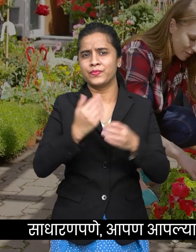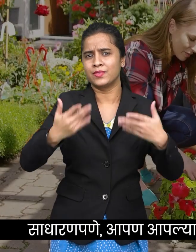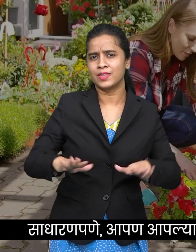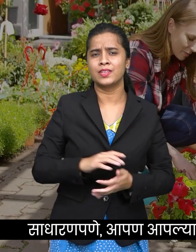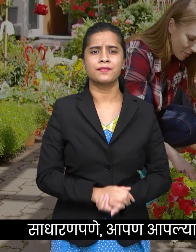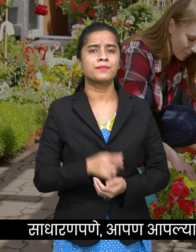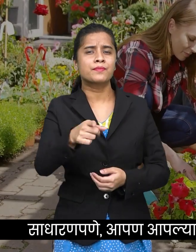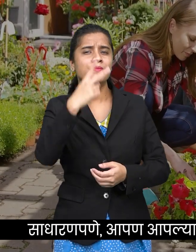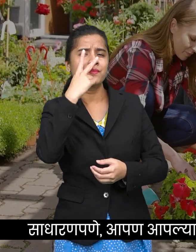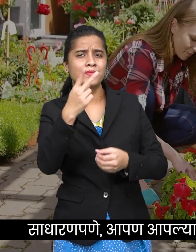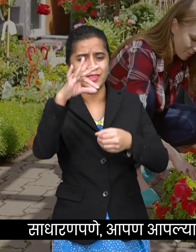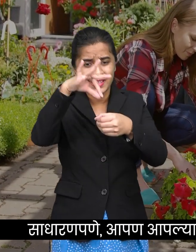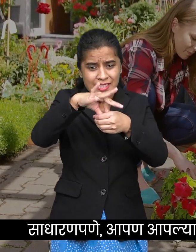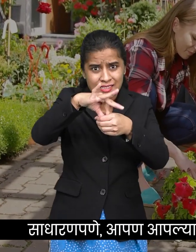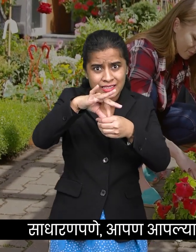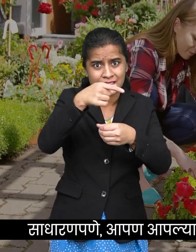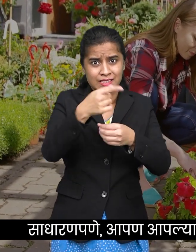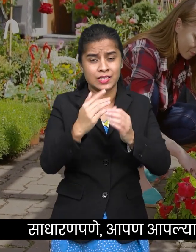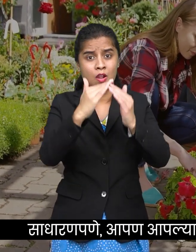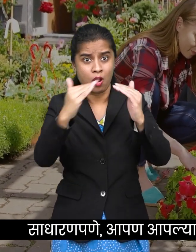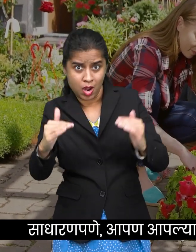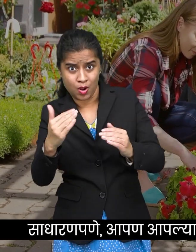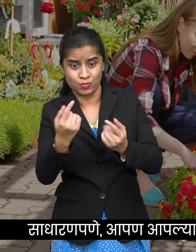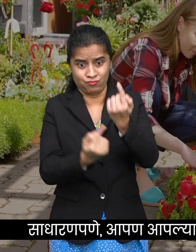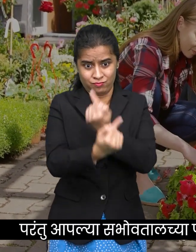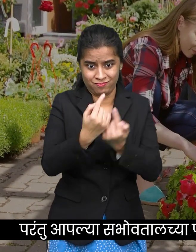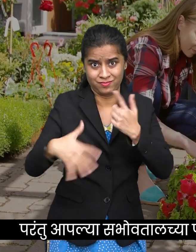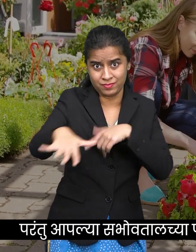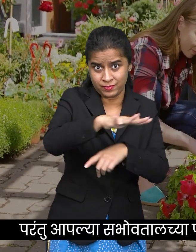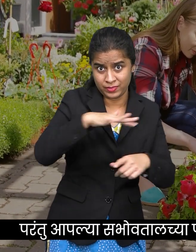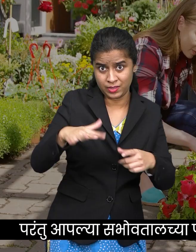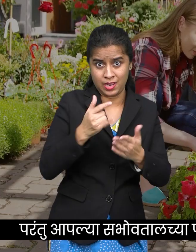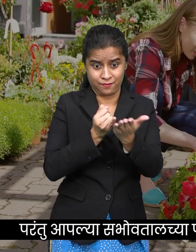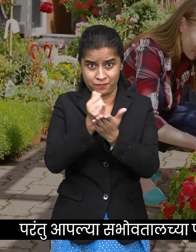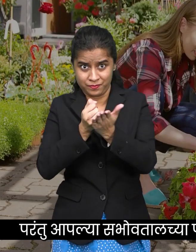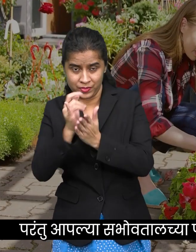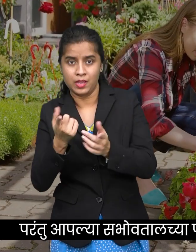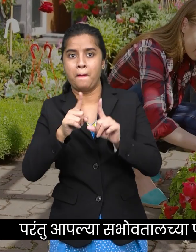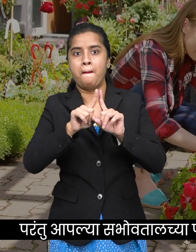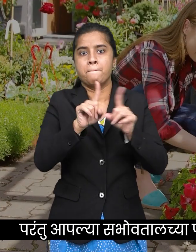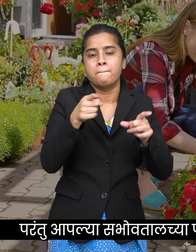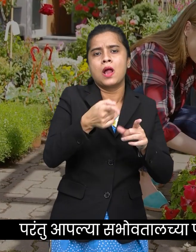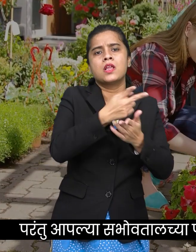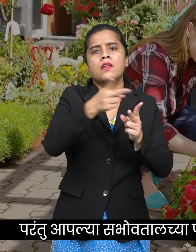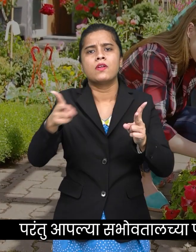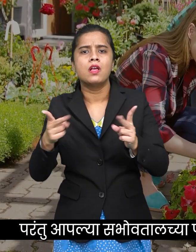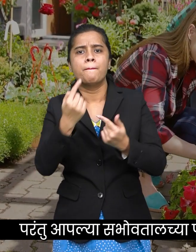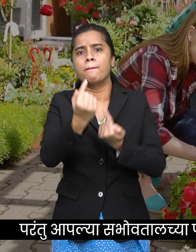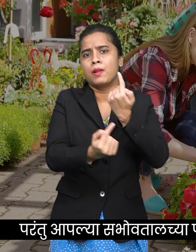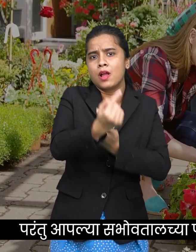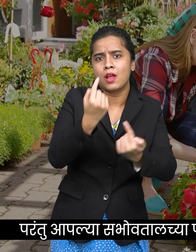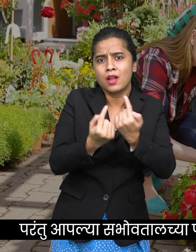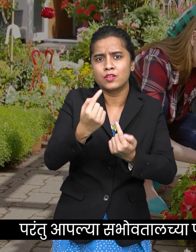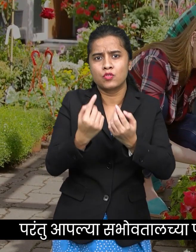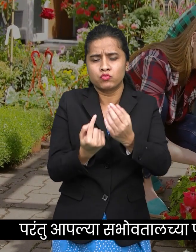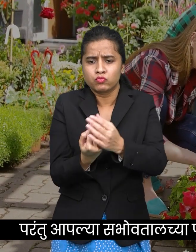साधारणपणे आपण आपल्या घराच्या बागांमध्ये आणि शेतात बिया पेरतो, परंतु आपल्या सभोवतालच्या परिसरात विविध प्रकारच्या वनस्पती